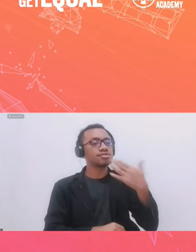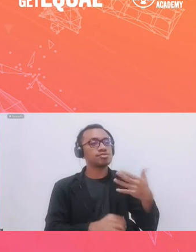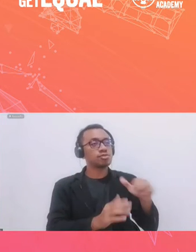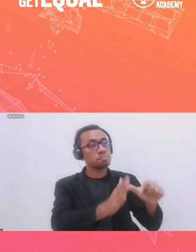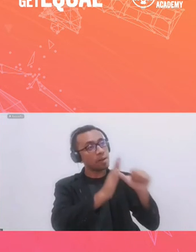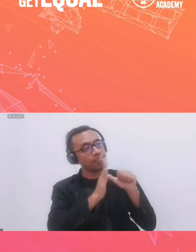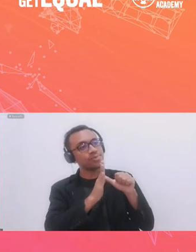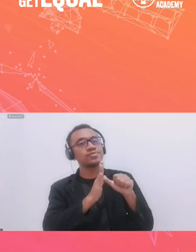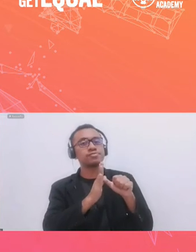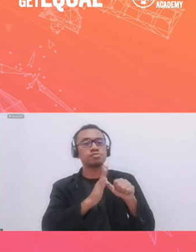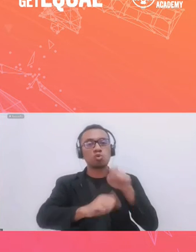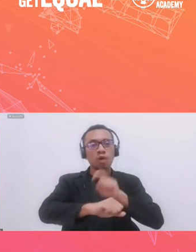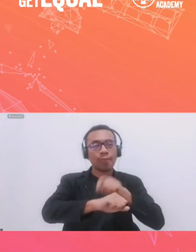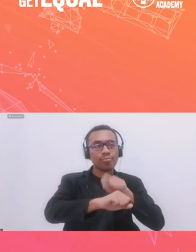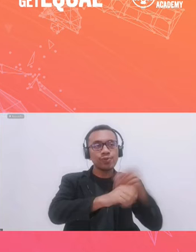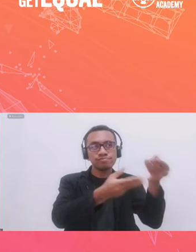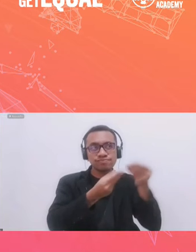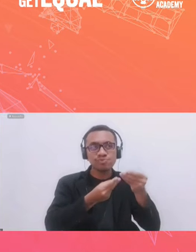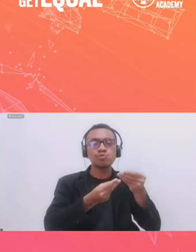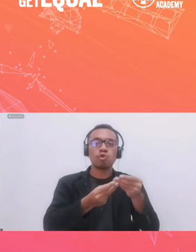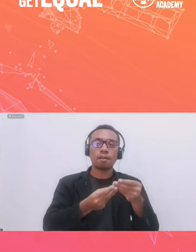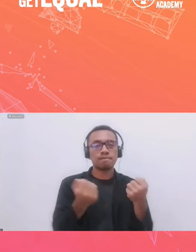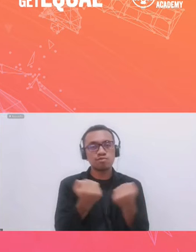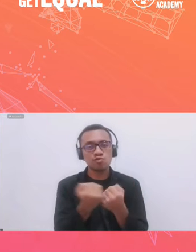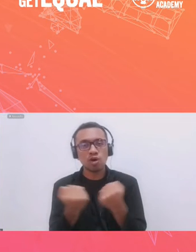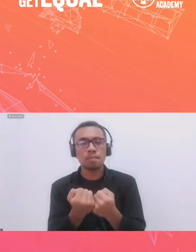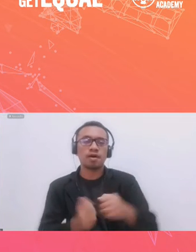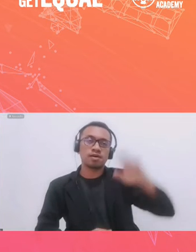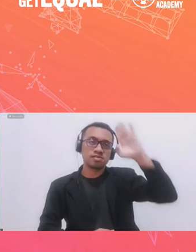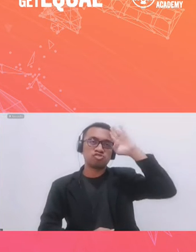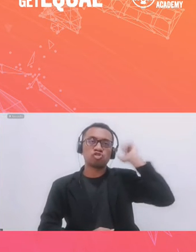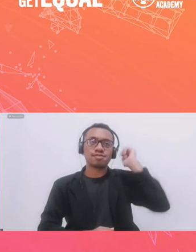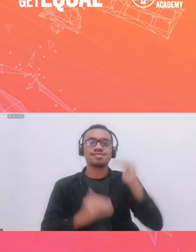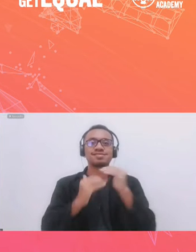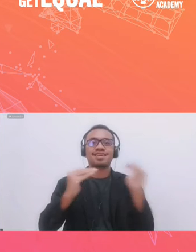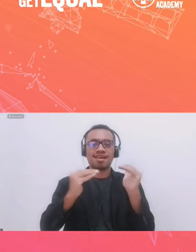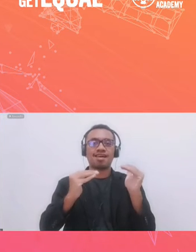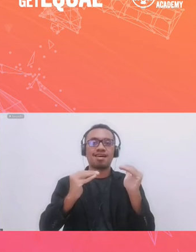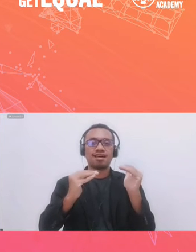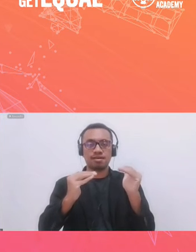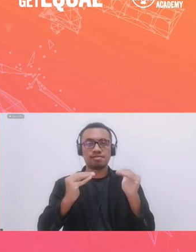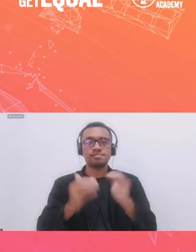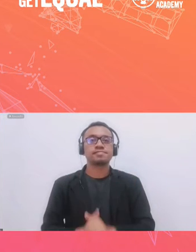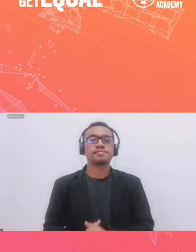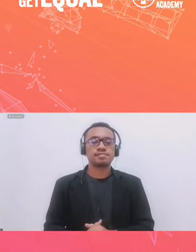komitmennya untuk memajukan kesetaraan gender dan mendukung anak-anak perempuan kita sehingga terbebas dari